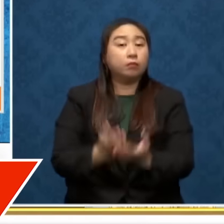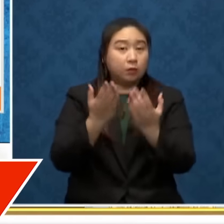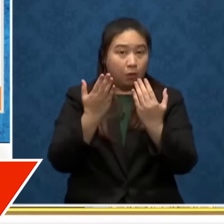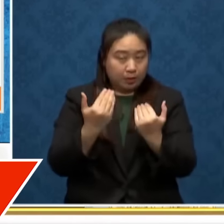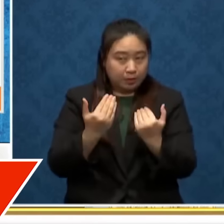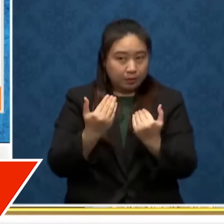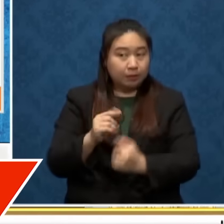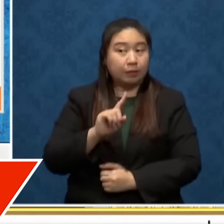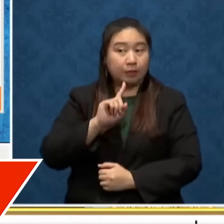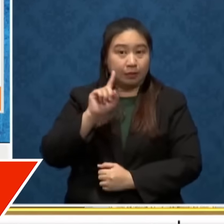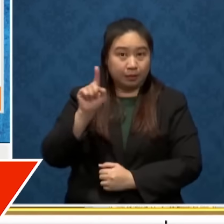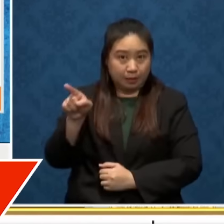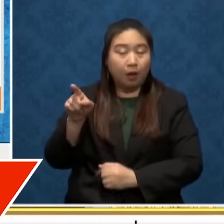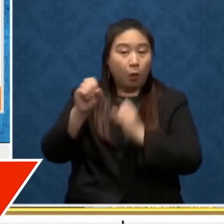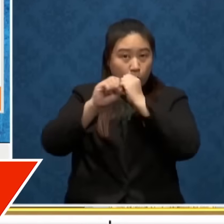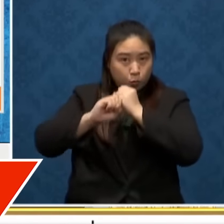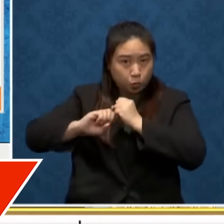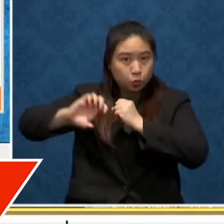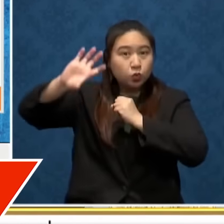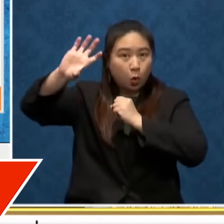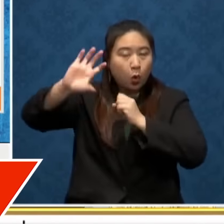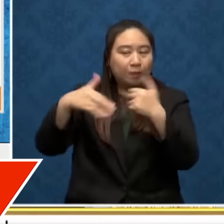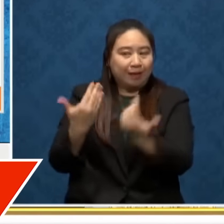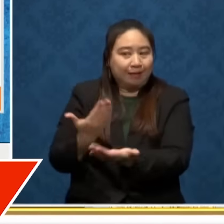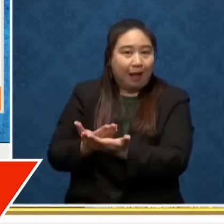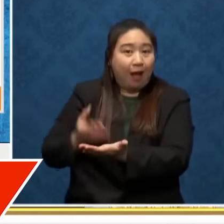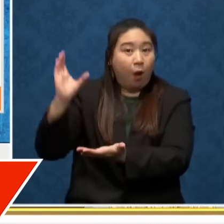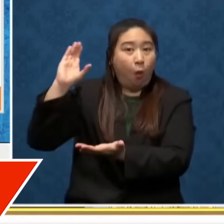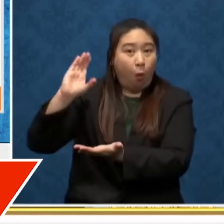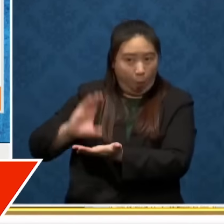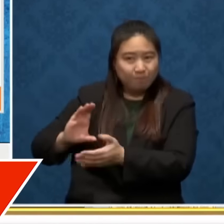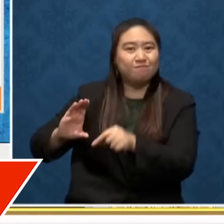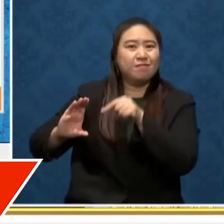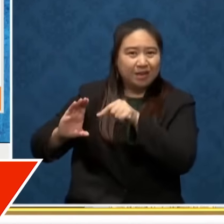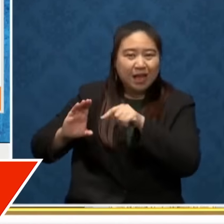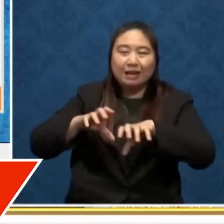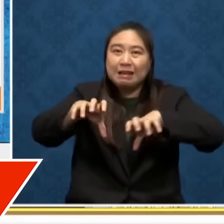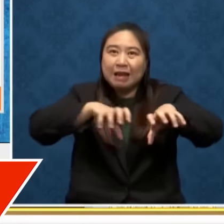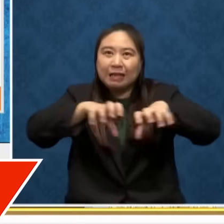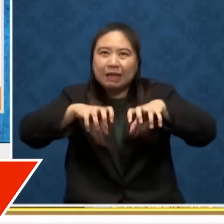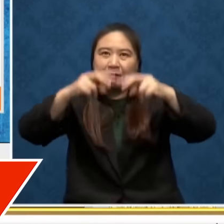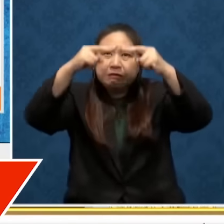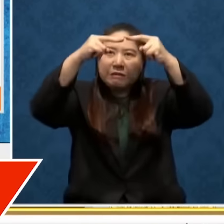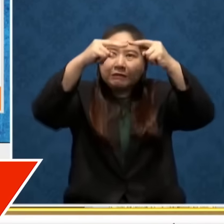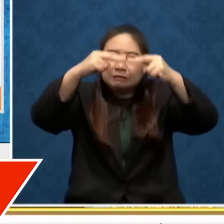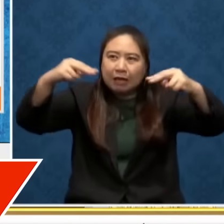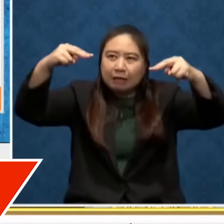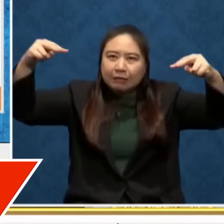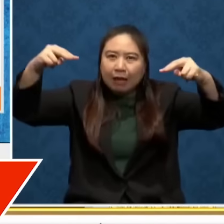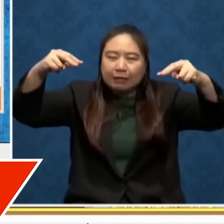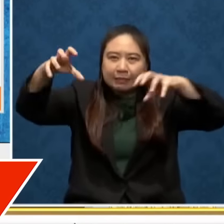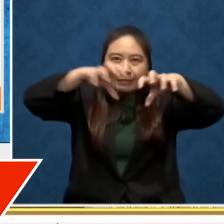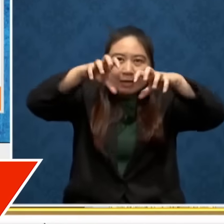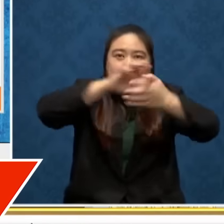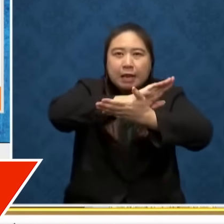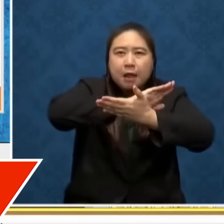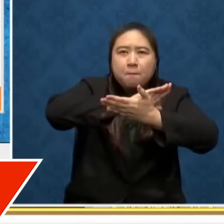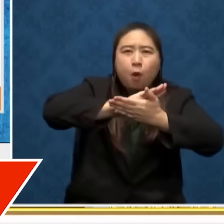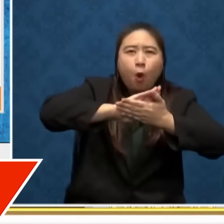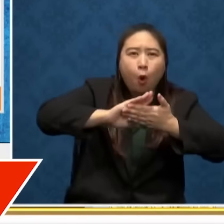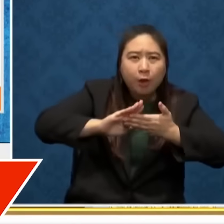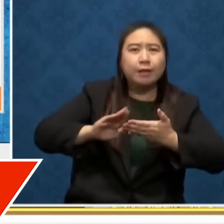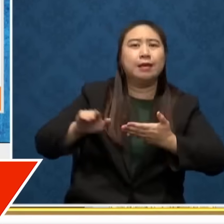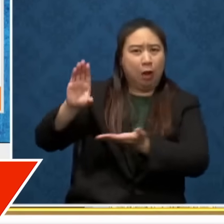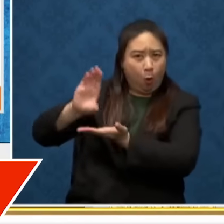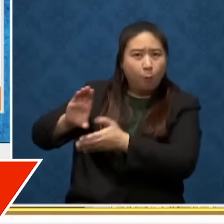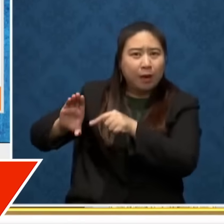ไปที่กสทช.นะครับว่าที่มีการตั้งงบประมาณในการจัดระเบียบสายสื่อสารเนี่ยขอให้ดำเนินการตามแผนนะครับงบ